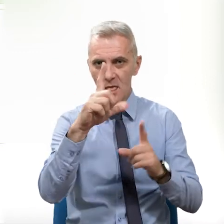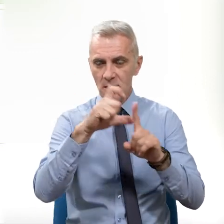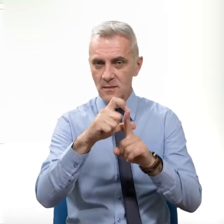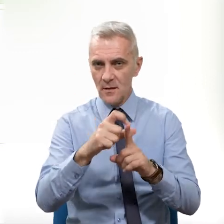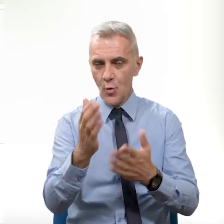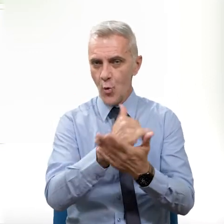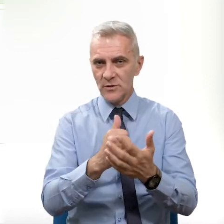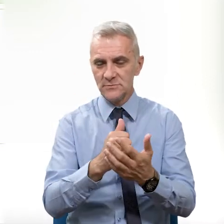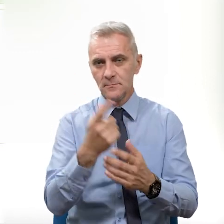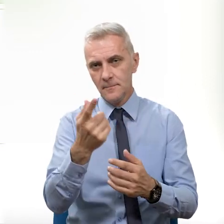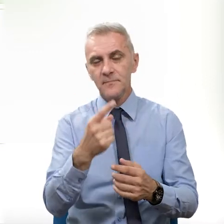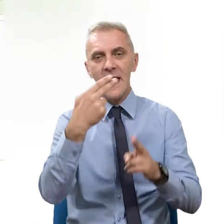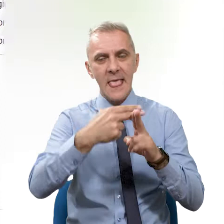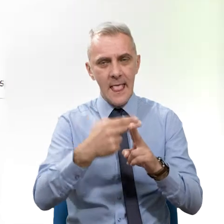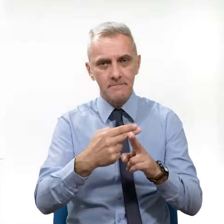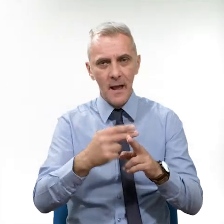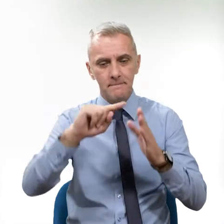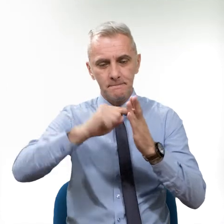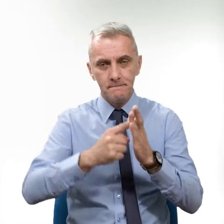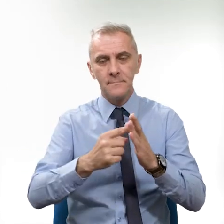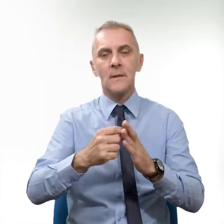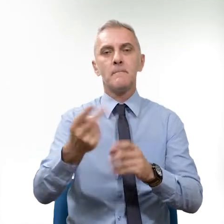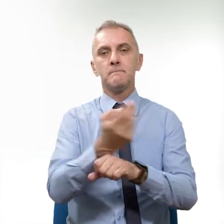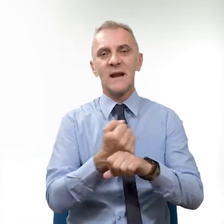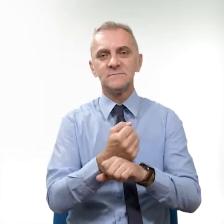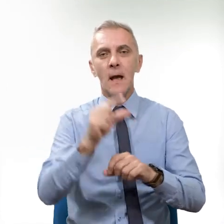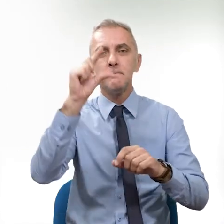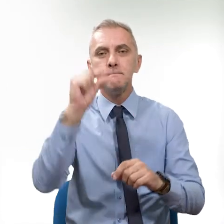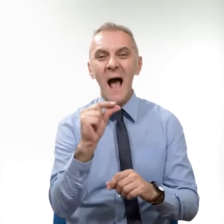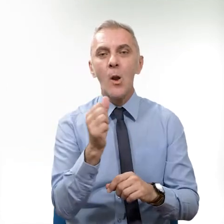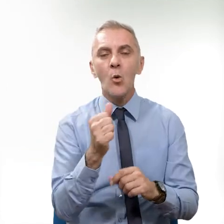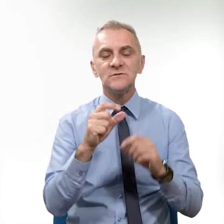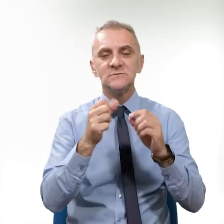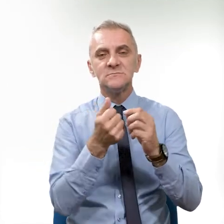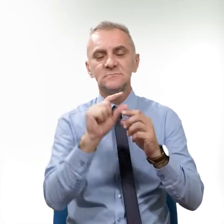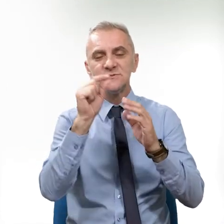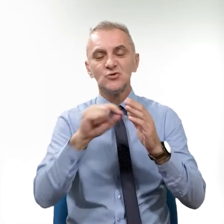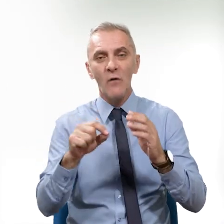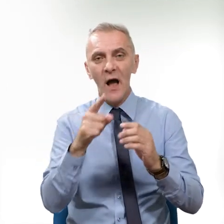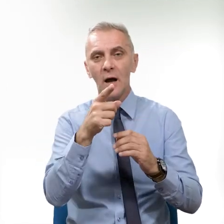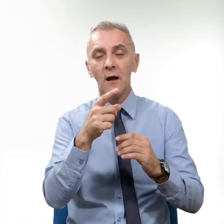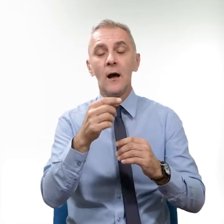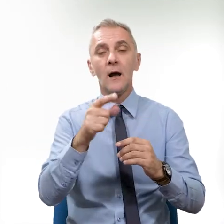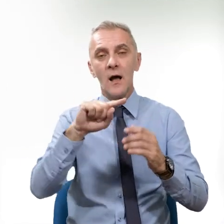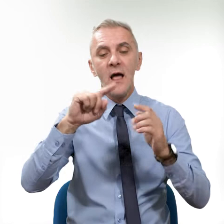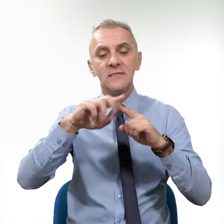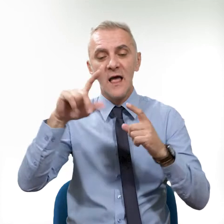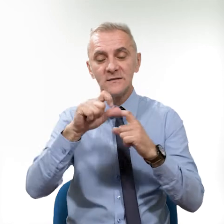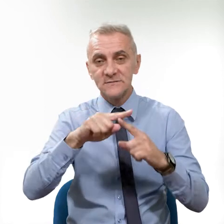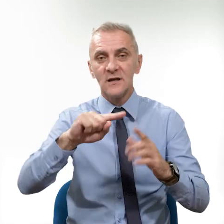korisnika u obliku ime.prezime malim slovima. U ovom primjeru